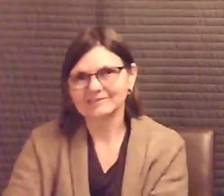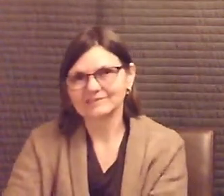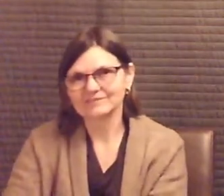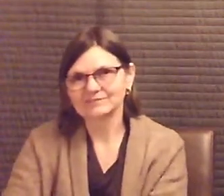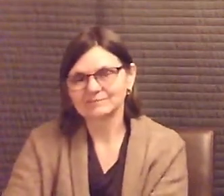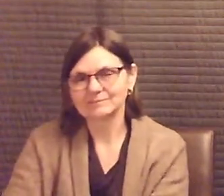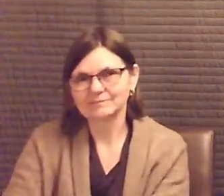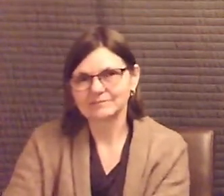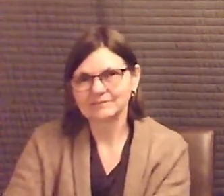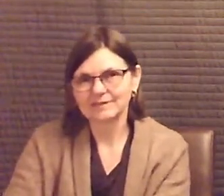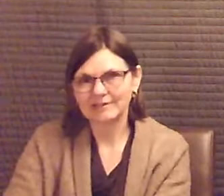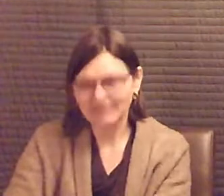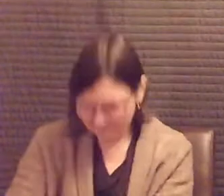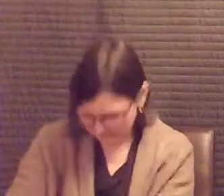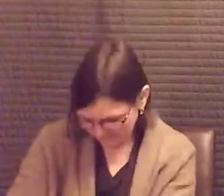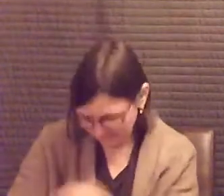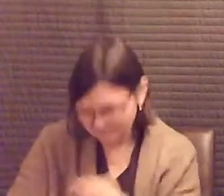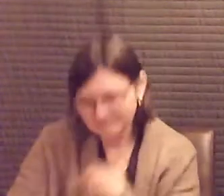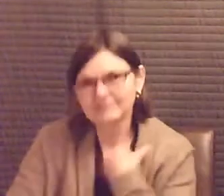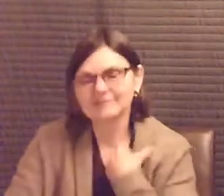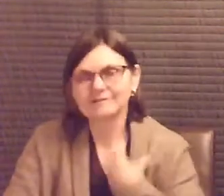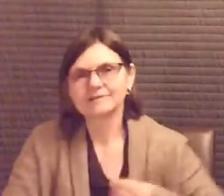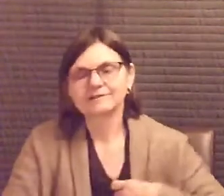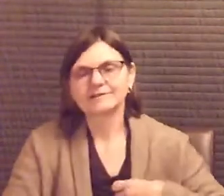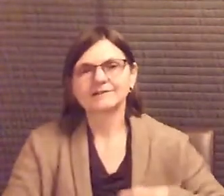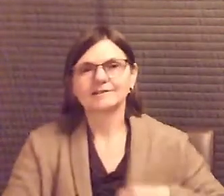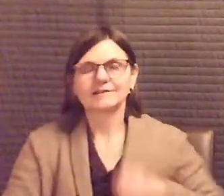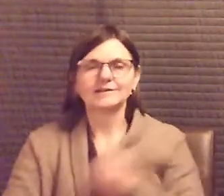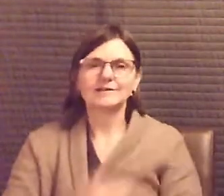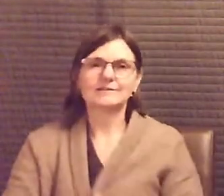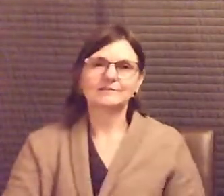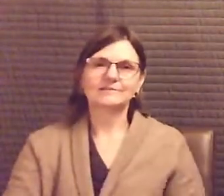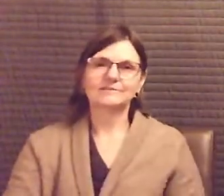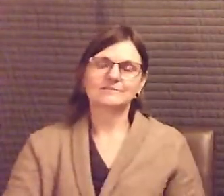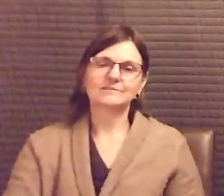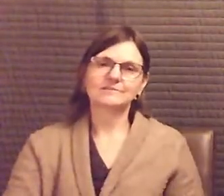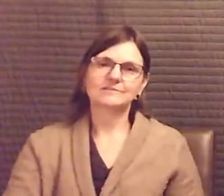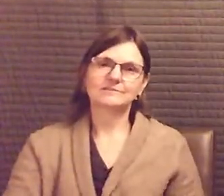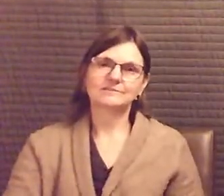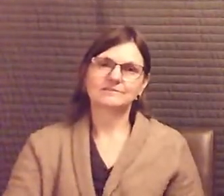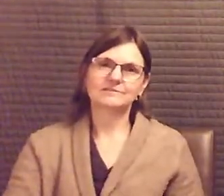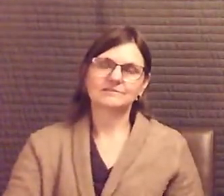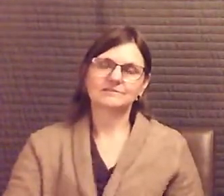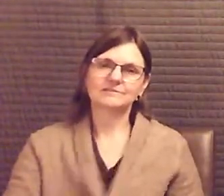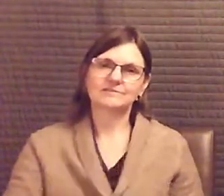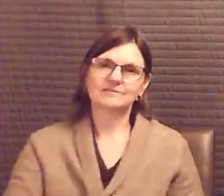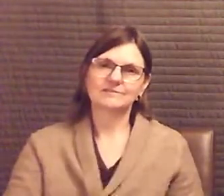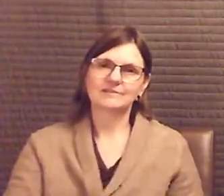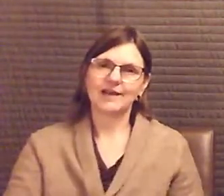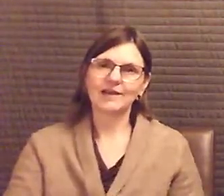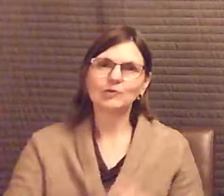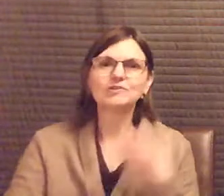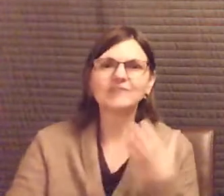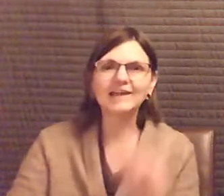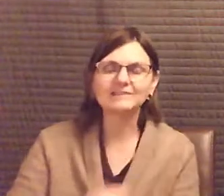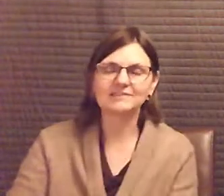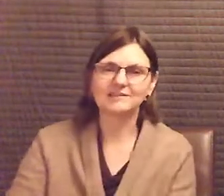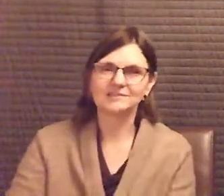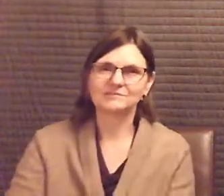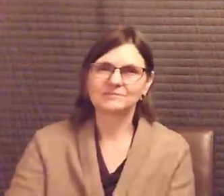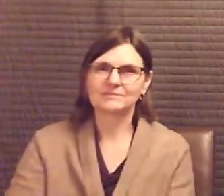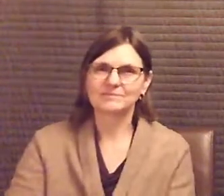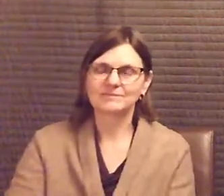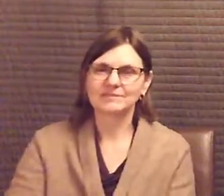in dus in de geest en hij was able to see jeans als hij kon jezus